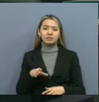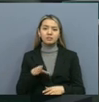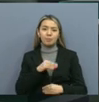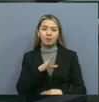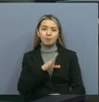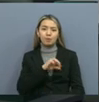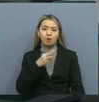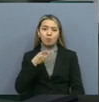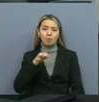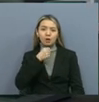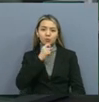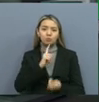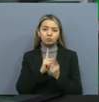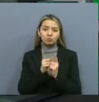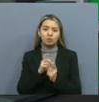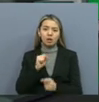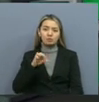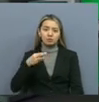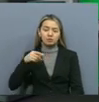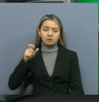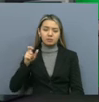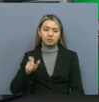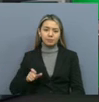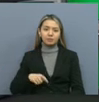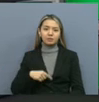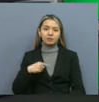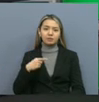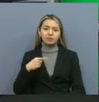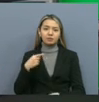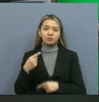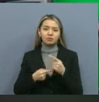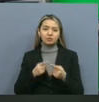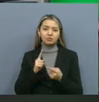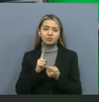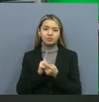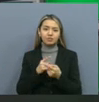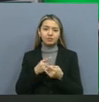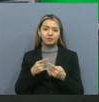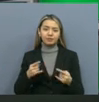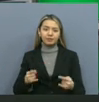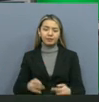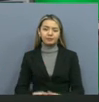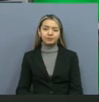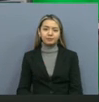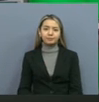Бабасанова, сурдоудармада Әсем Жомартқызы. Келесі жүздескенше, хош, сау болыңыздар.